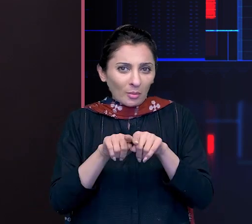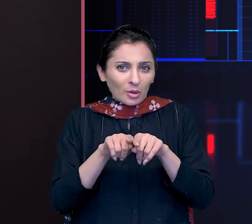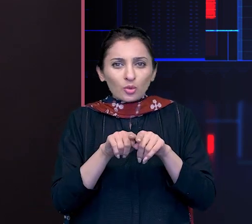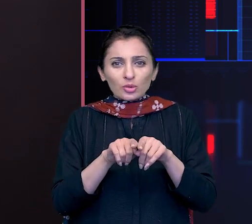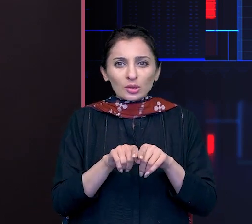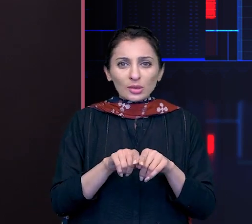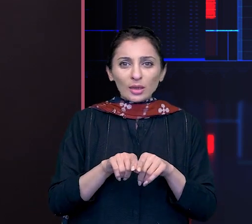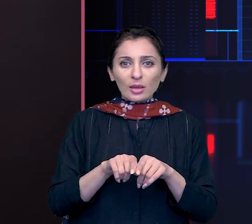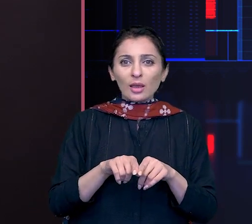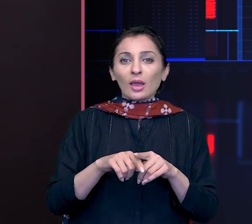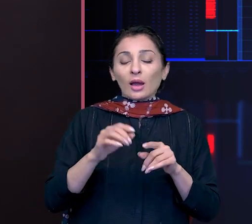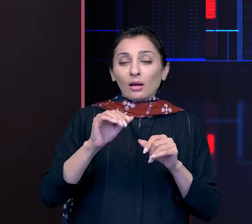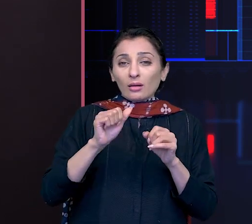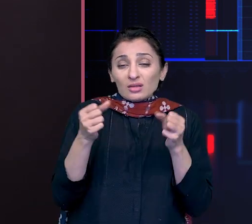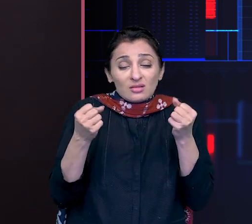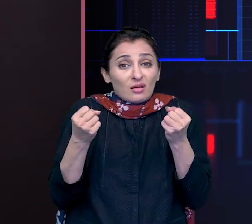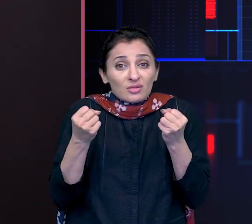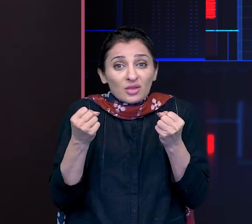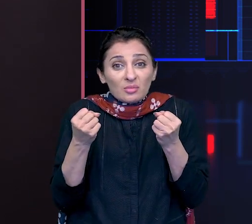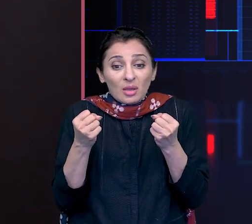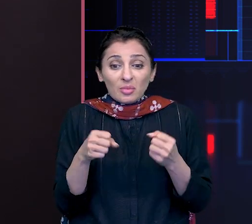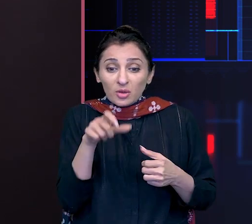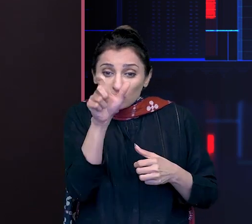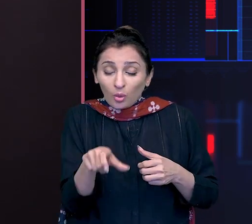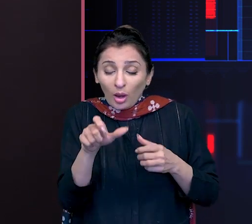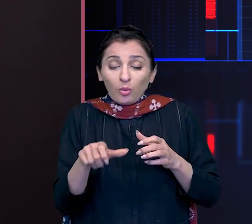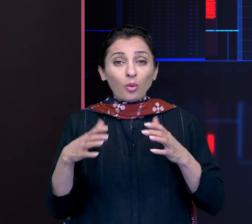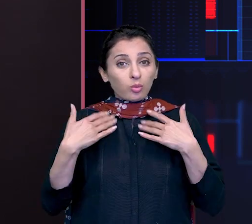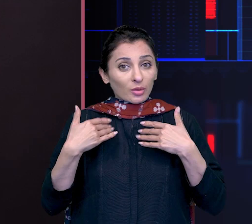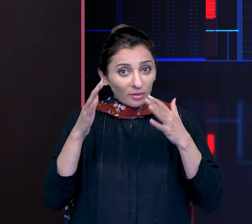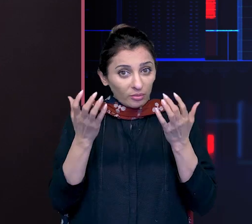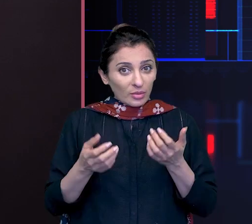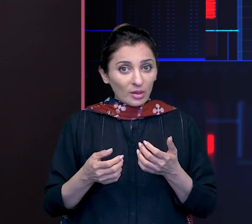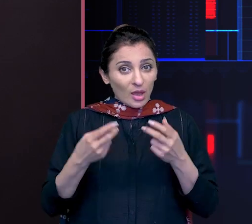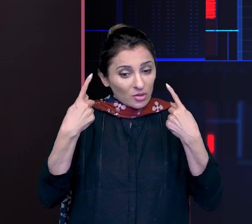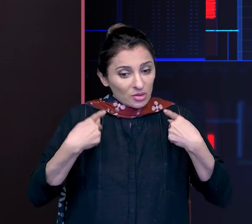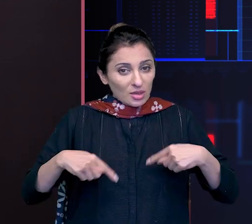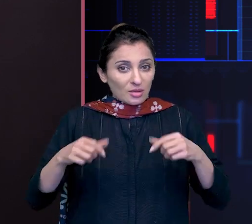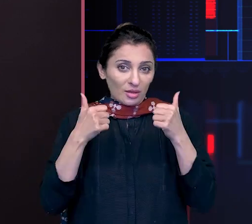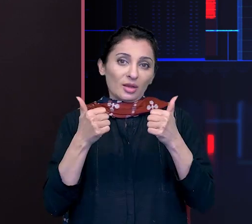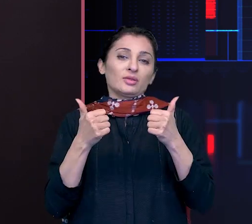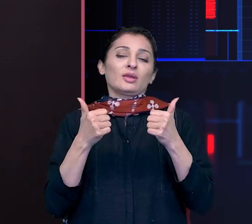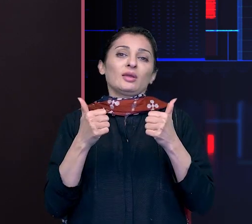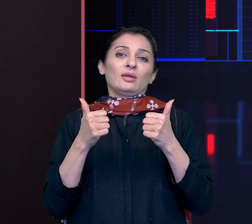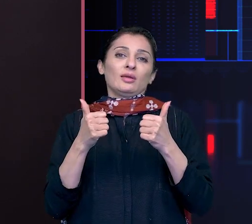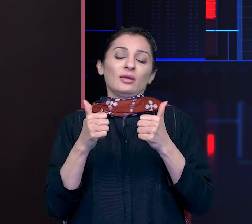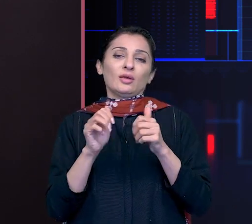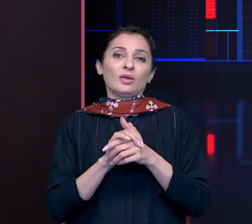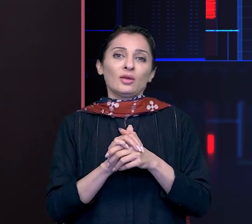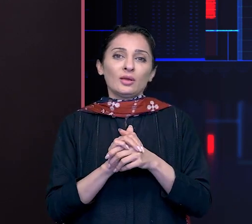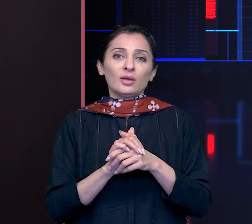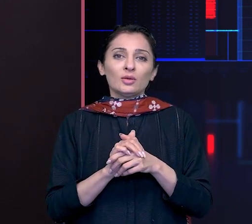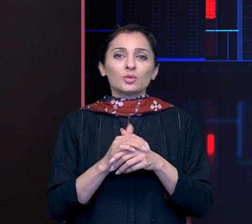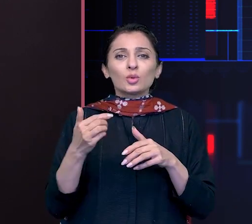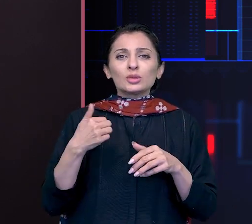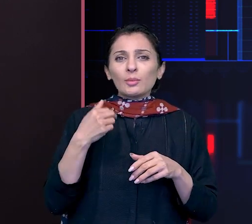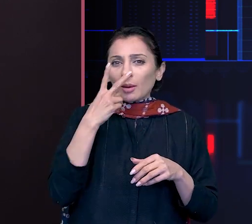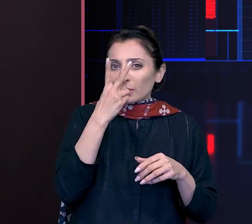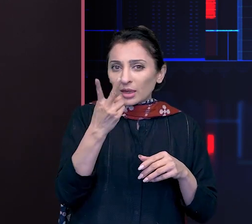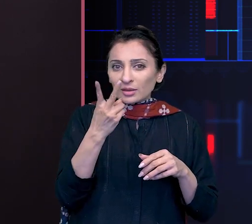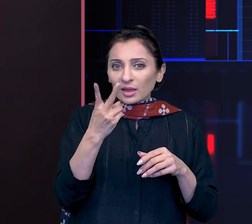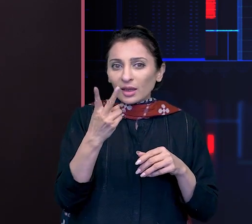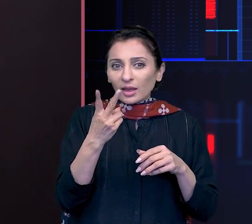جو بہت زیادہ لو ٹیمپریچر میں بھی سروائیو کر لیتے ہیں, بہت زیادہ ہائی ٹیمپریچر میں بھی سروائیو کر لیتے ہیں, ان کو